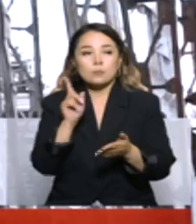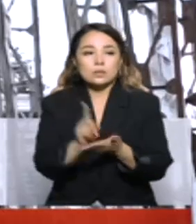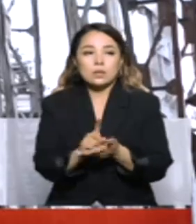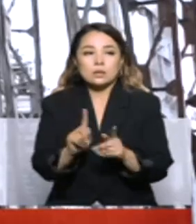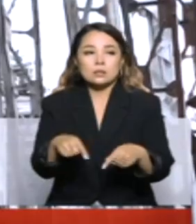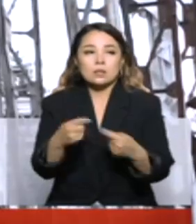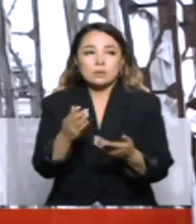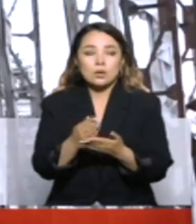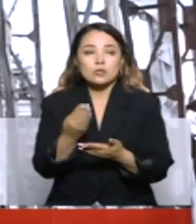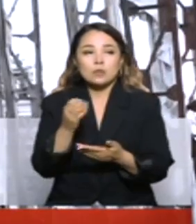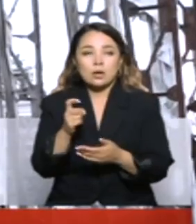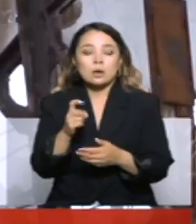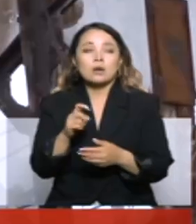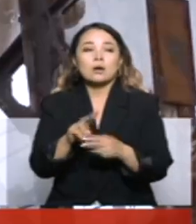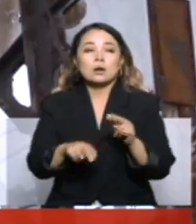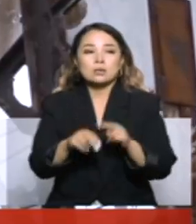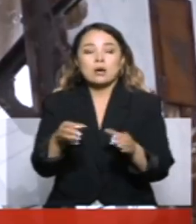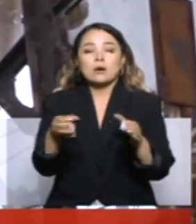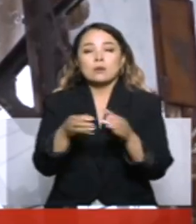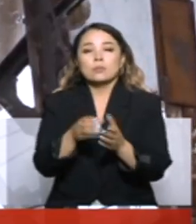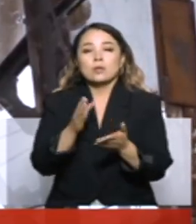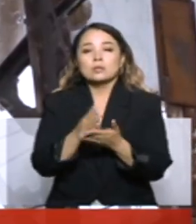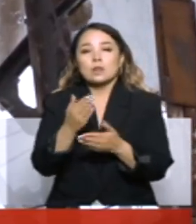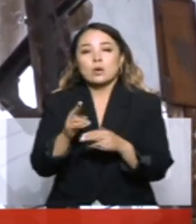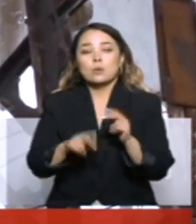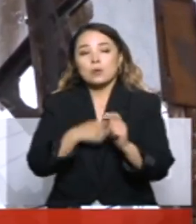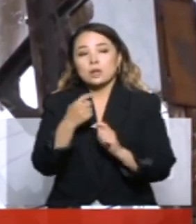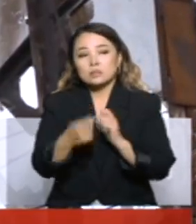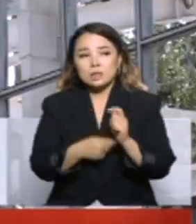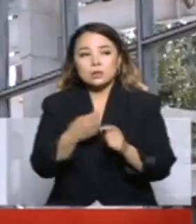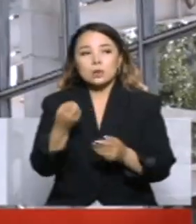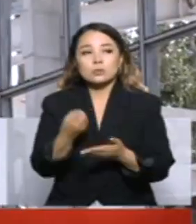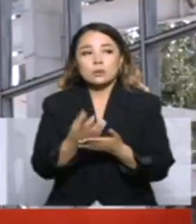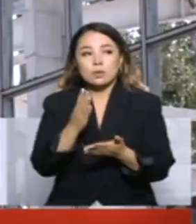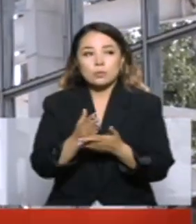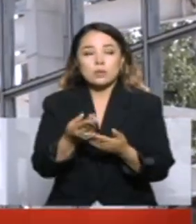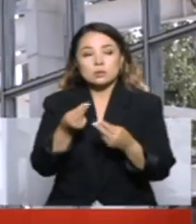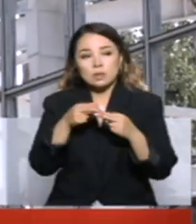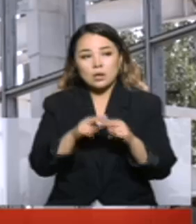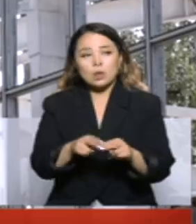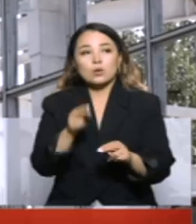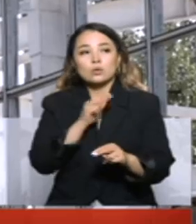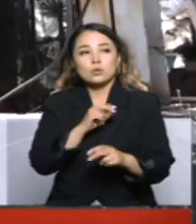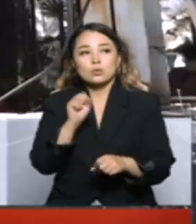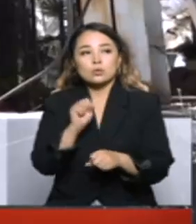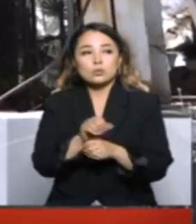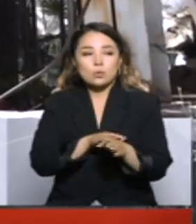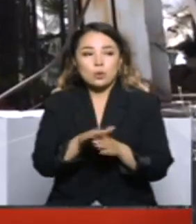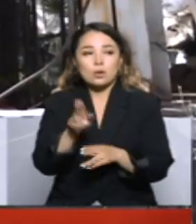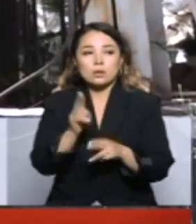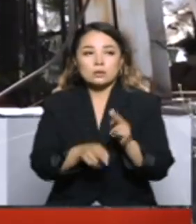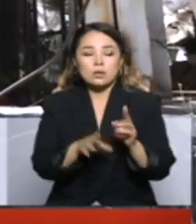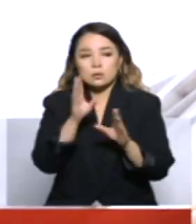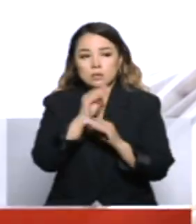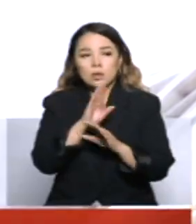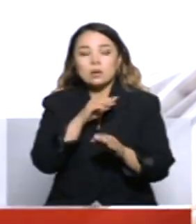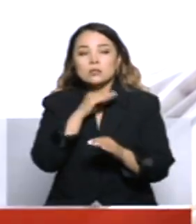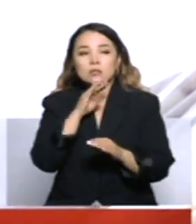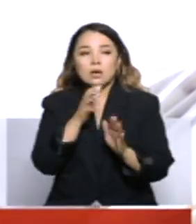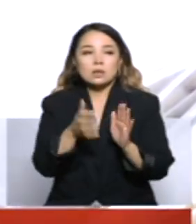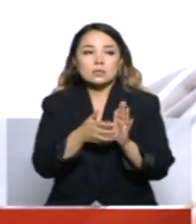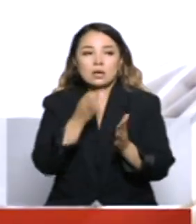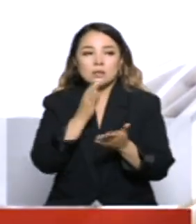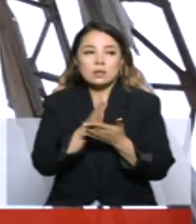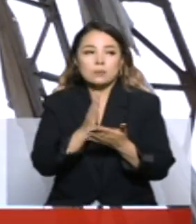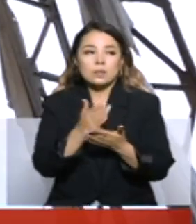міндеттелді. Ал шақ мердігер компаниясының өкілдері құрылыс материалдары қымбат, бөлінген қаржы жұмысты толықтай аяқтауға жетпейді деп қысқа